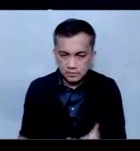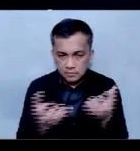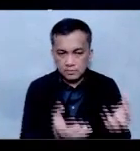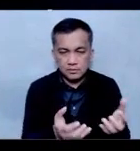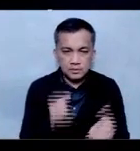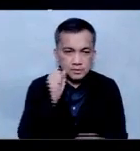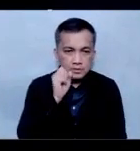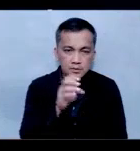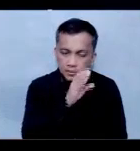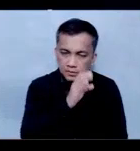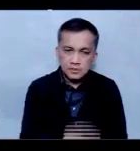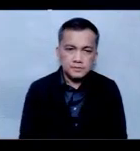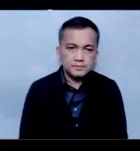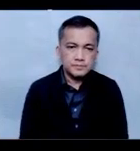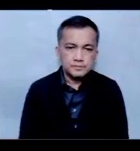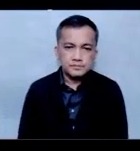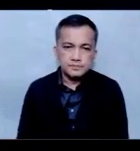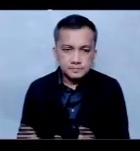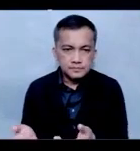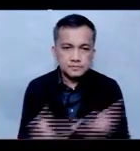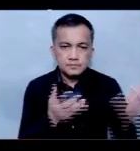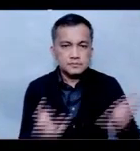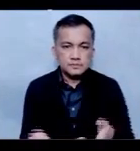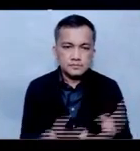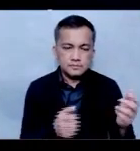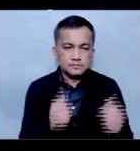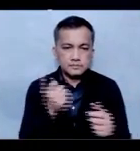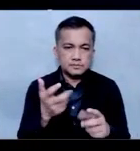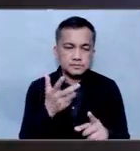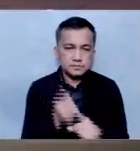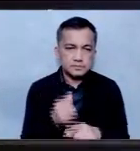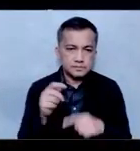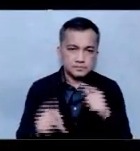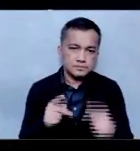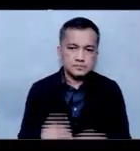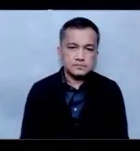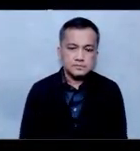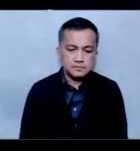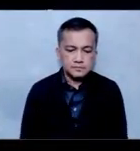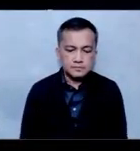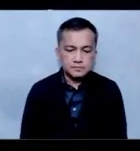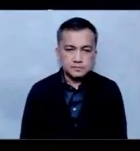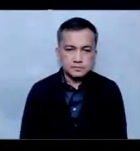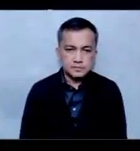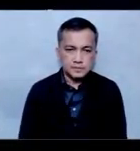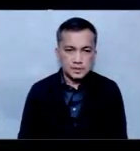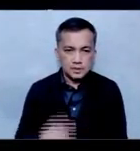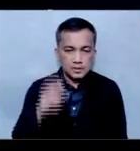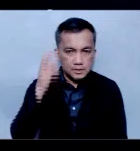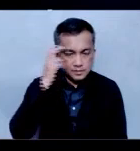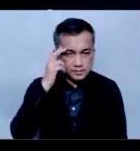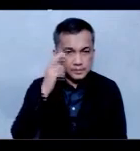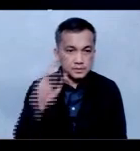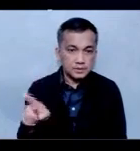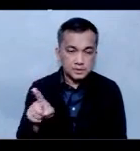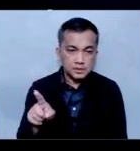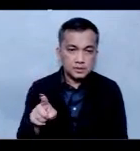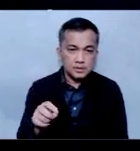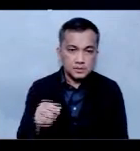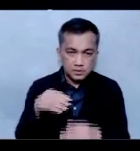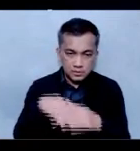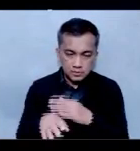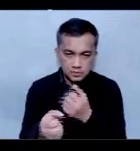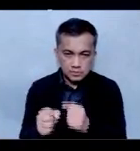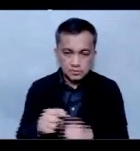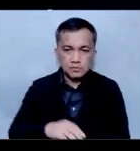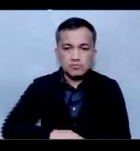citizen. Isa-isa rin inilikas ang iba pang apektadong residente. Sa Legazpi, Albay, sinuong ng mga rescuer ang hanggang